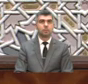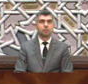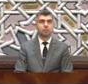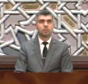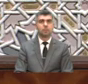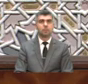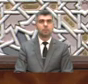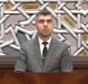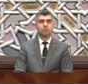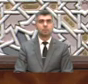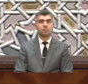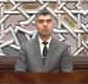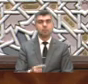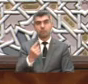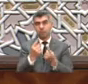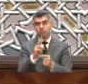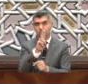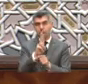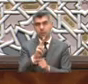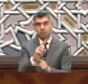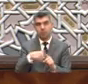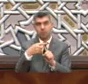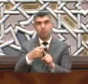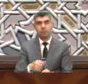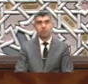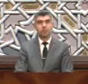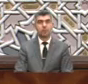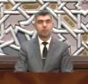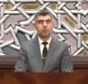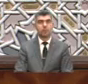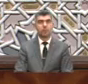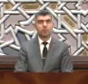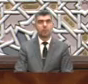ليس هناك تعقيبات إضافية، كذلك سوف يسهم الوقت السيد الوزير.